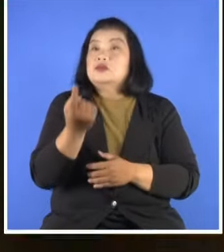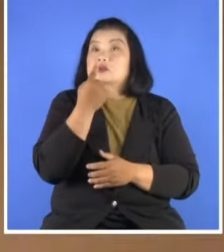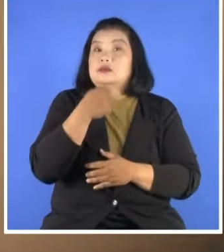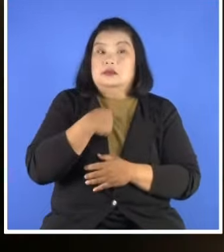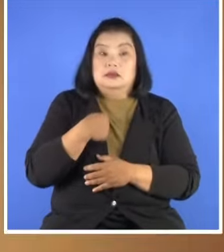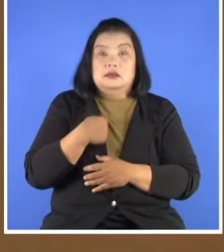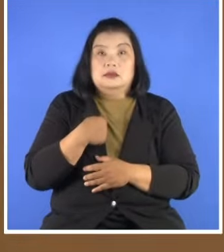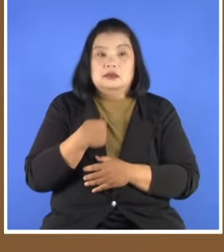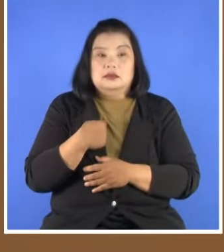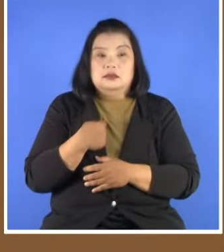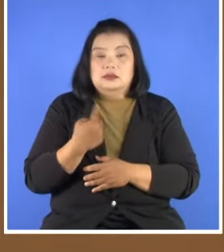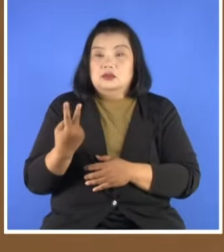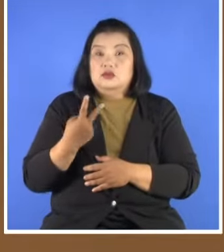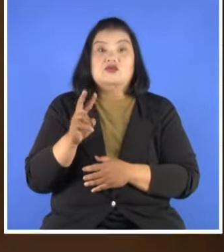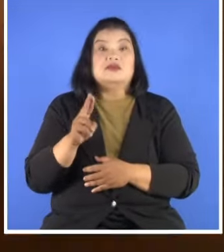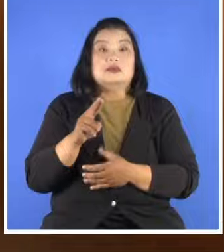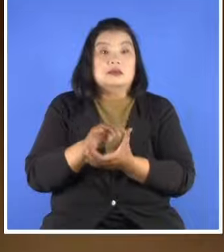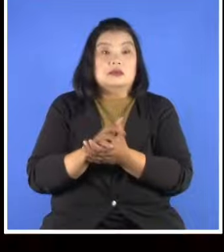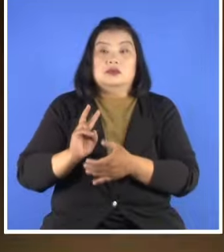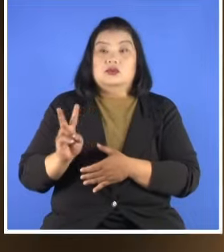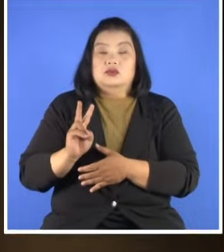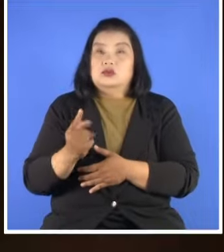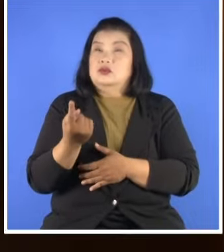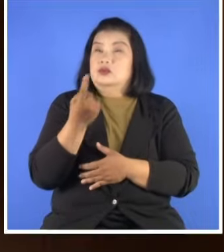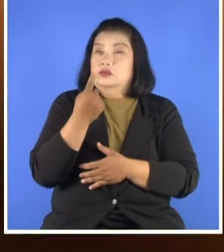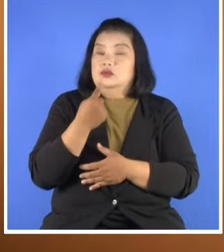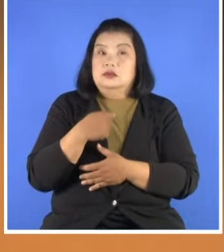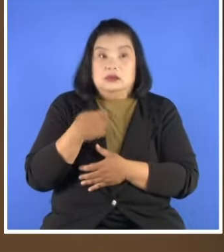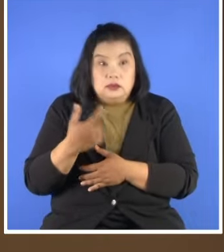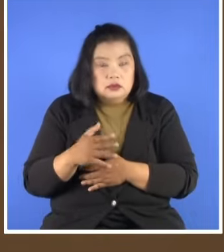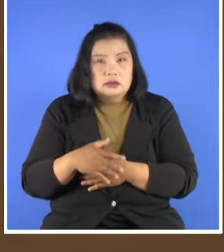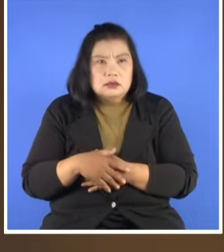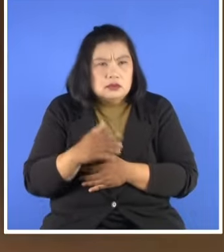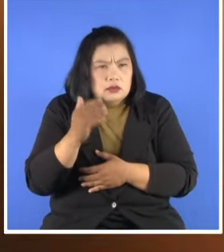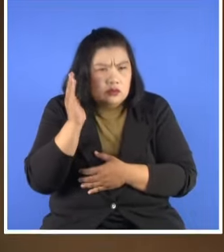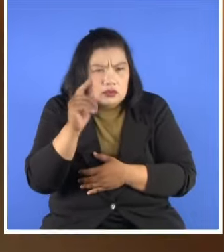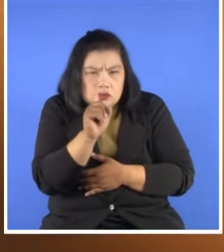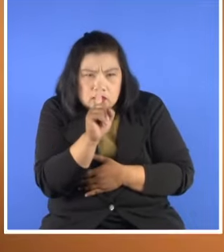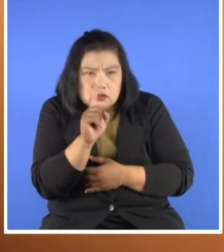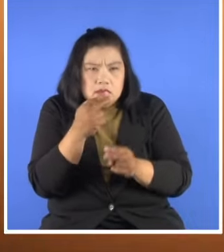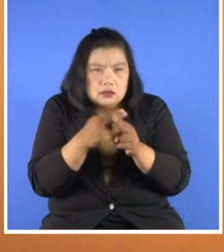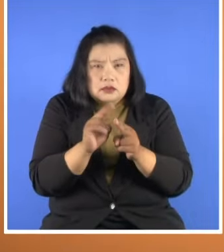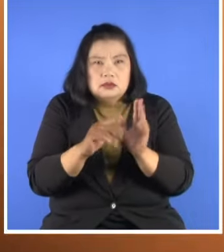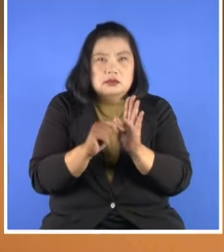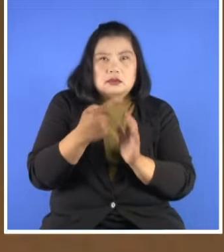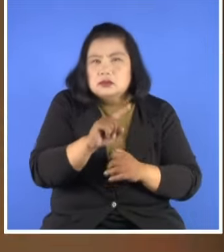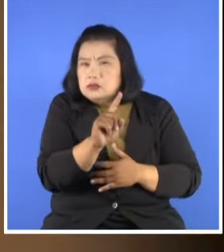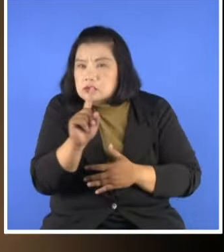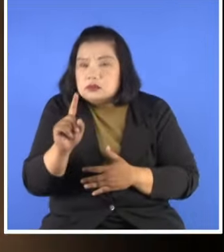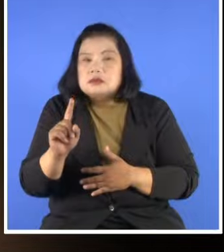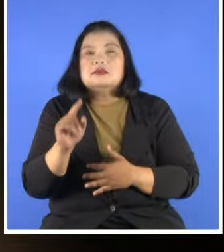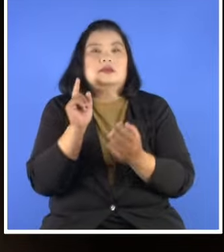สามีภรรยาคนเสื้อขาวนี้นะเมื่อวานนี้เขาก็หานะเขาไปเจอแล้วนะไปเจอนะครับแท็กซี่เจ้าของ